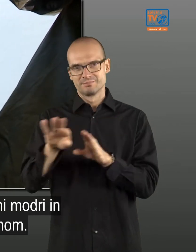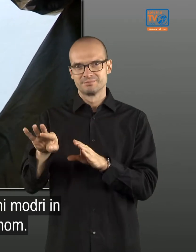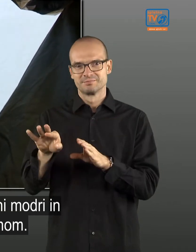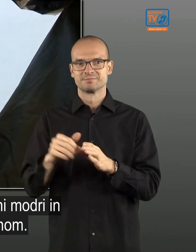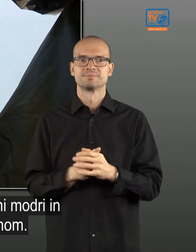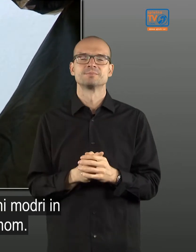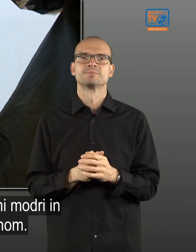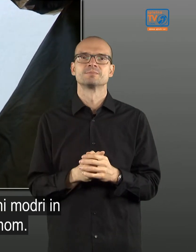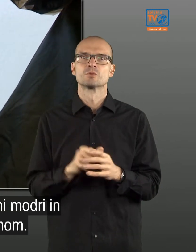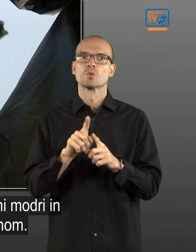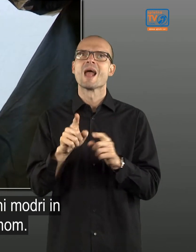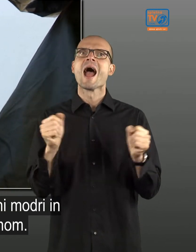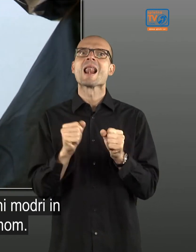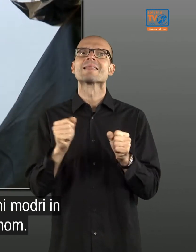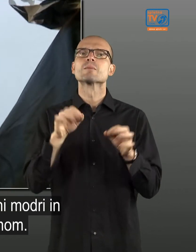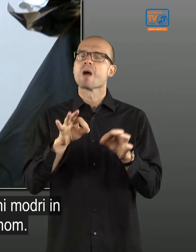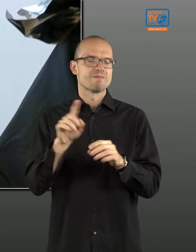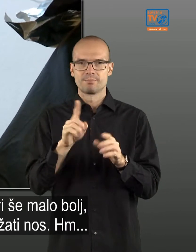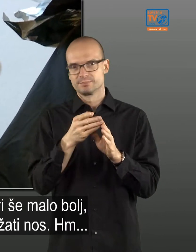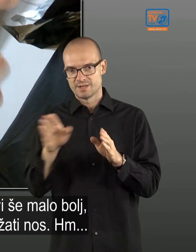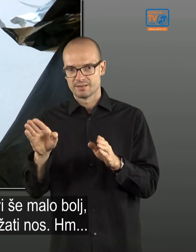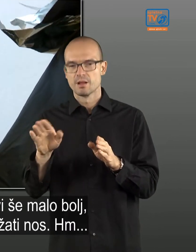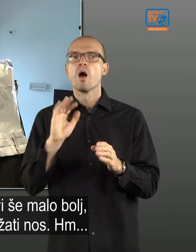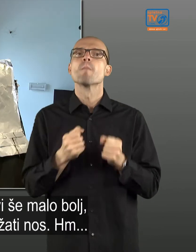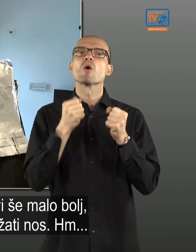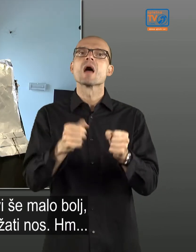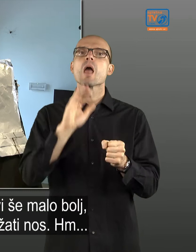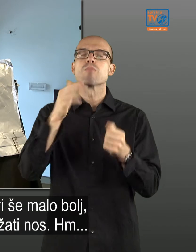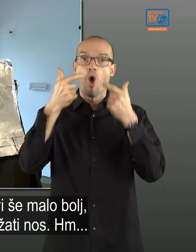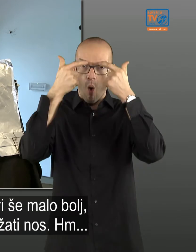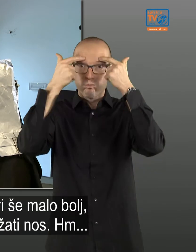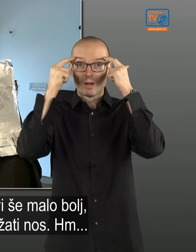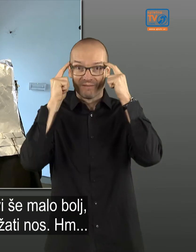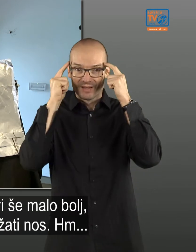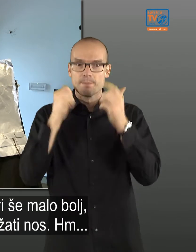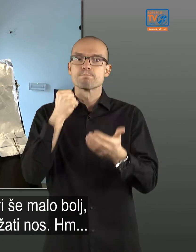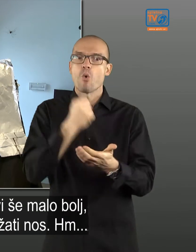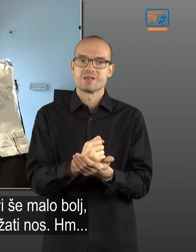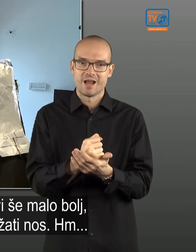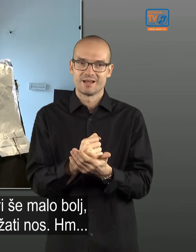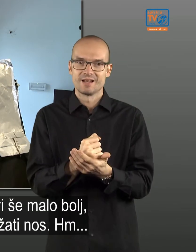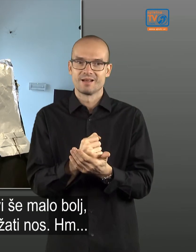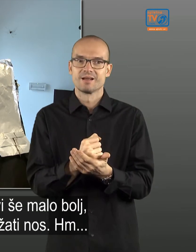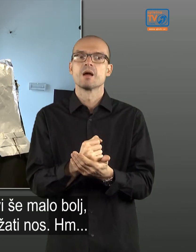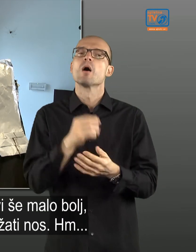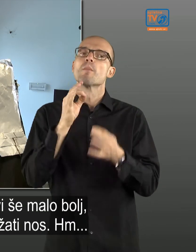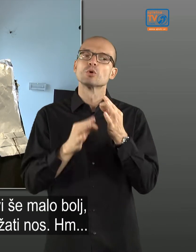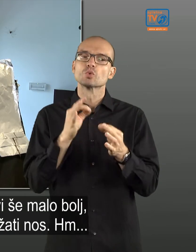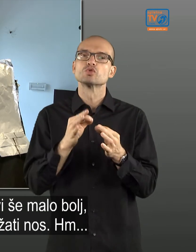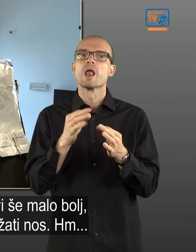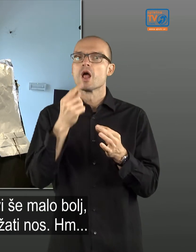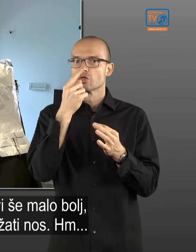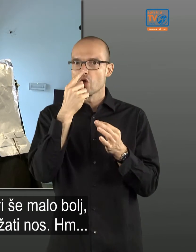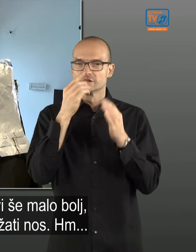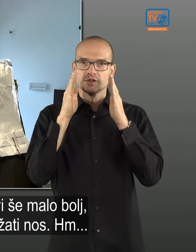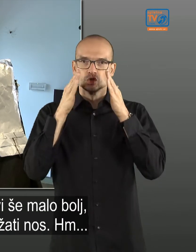in pa hladnim tonom. Udarila bom pač tudi obrvi malo bolj. Malo bova poskušala zožati